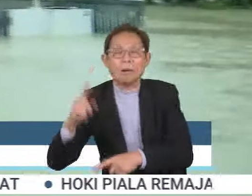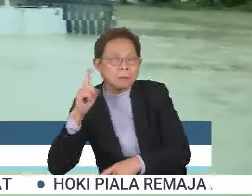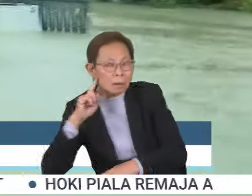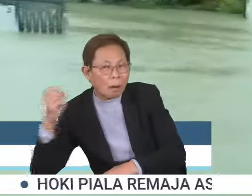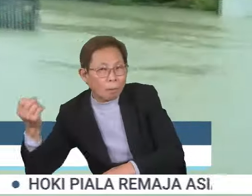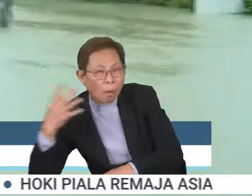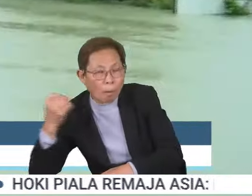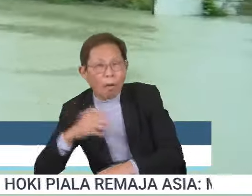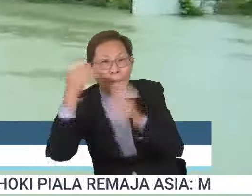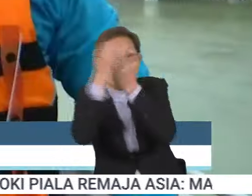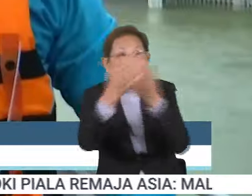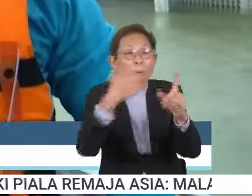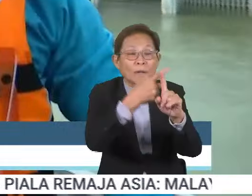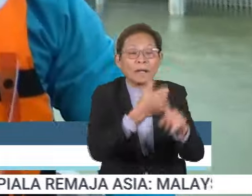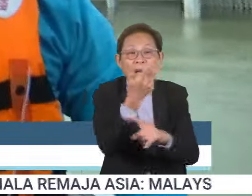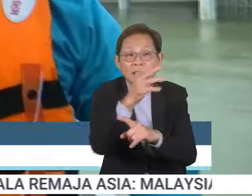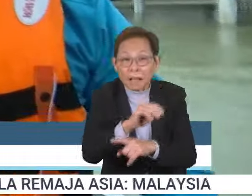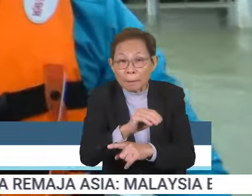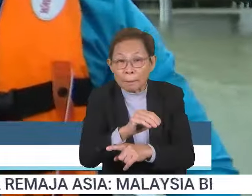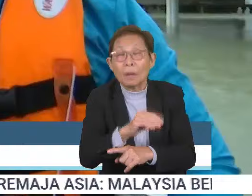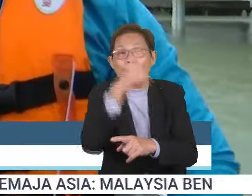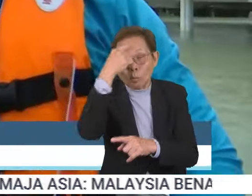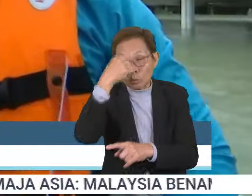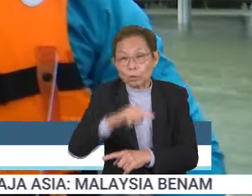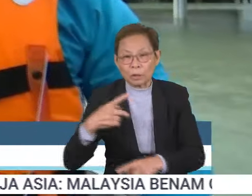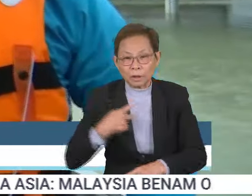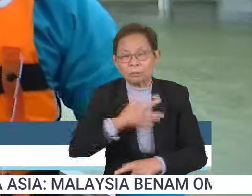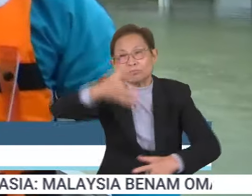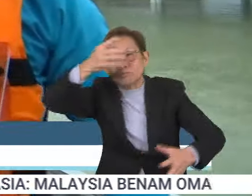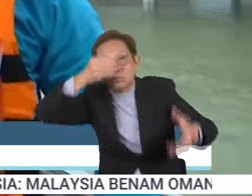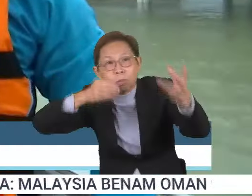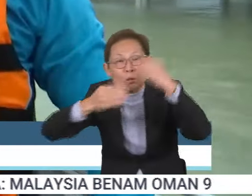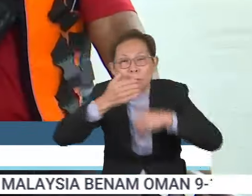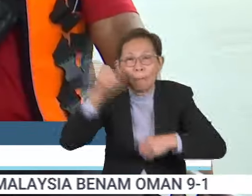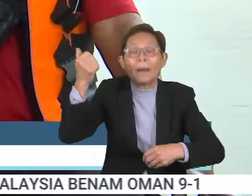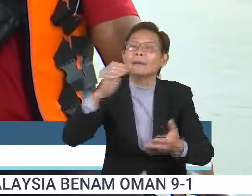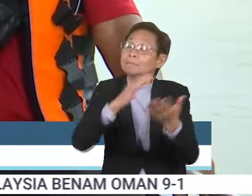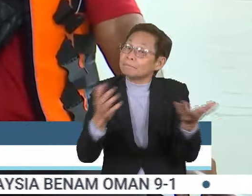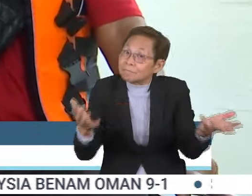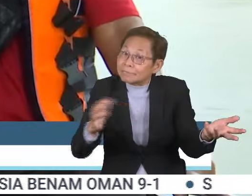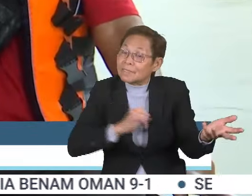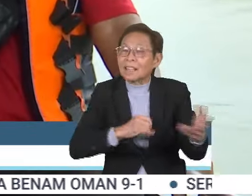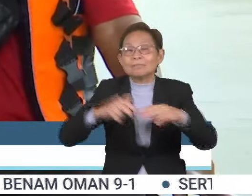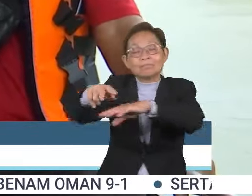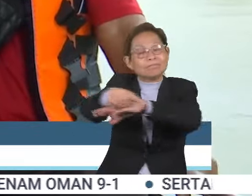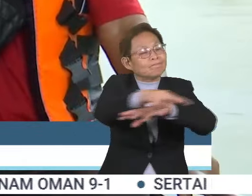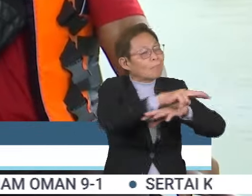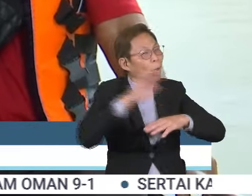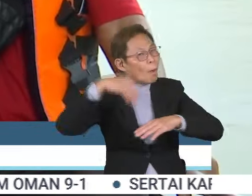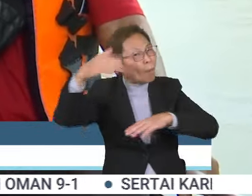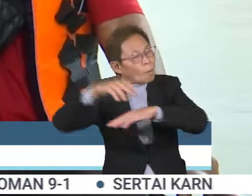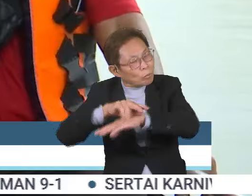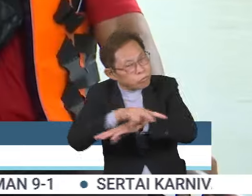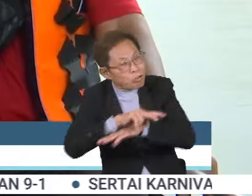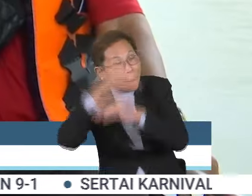info daripada RTM, info yang sahih daripada RTM untuk kita mendapat info yang terbaik. Jadi saya akan tinjau dari semasa ke semasa